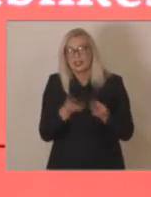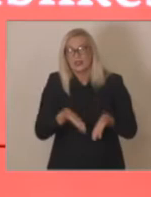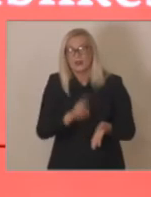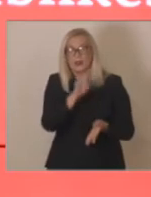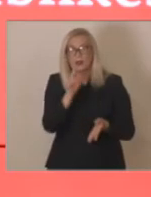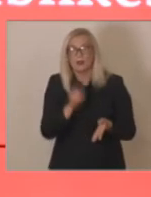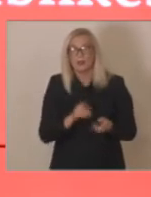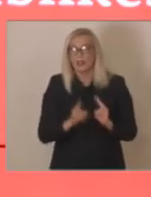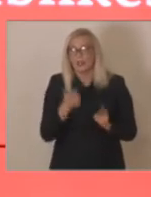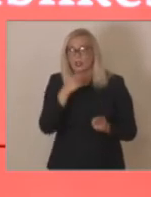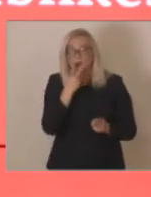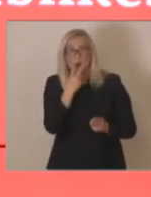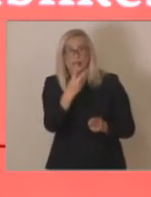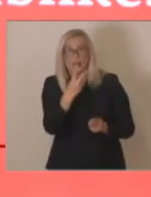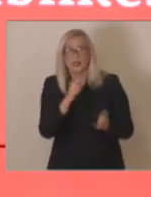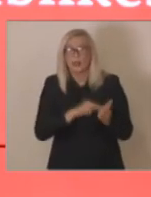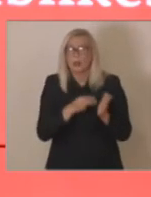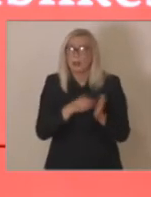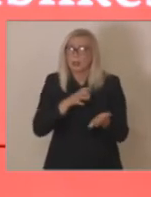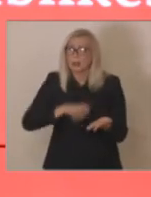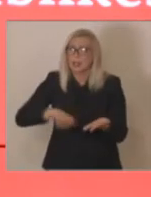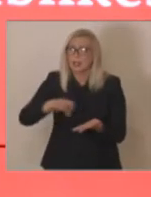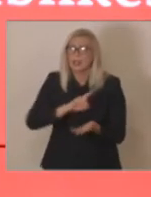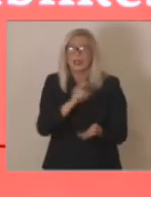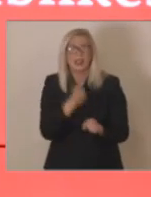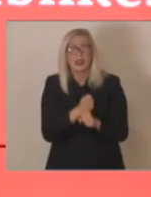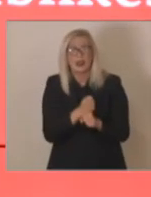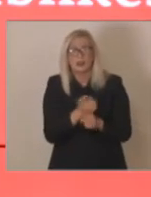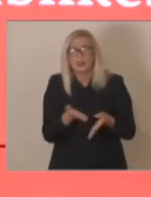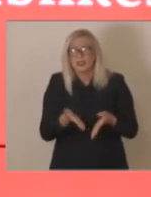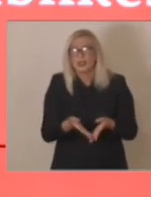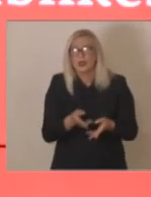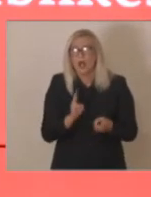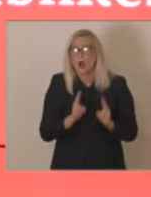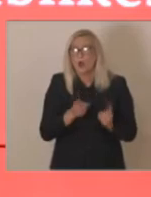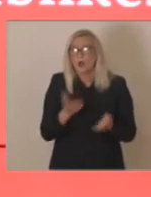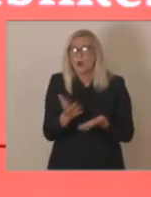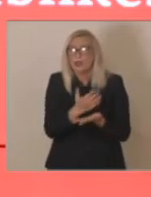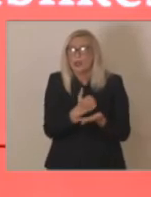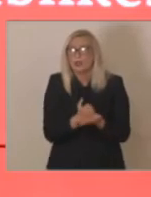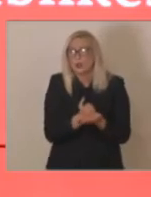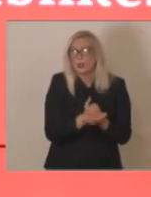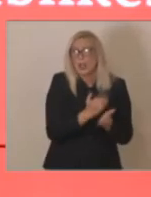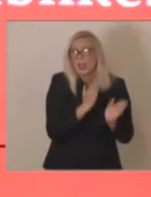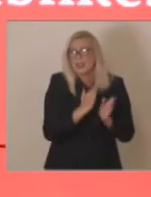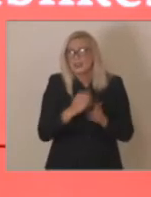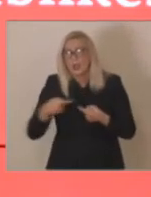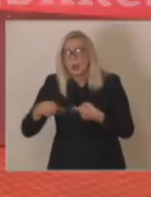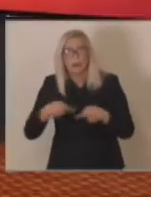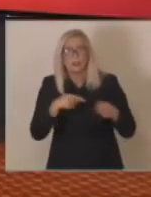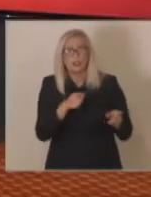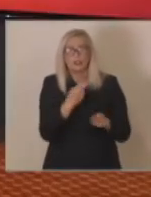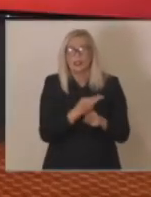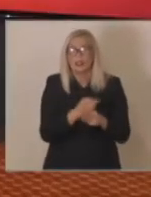што гледате, планот е регионален. Не се работи за тоа колку ќе добие секоја поединична земја, треба да